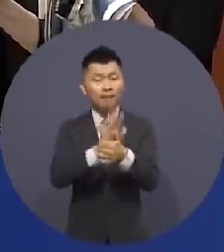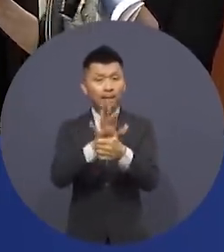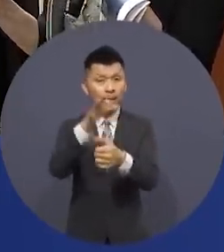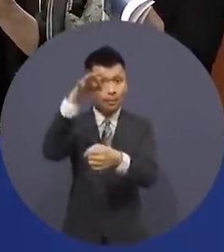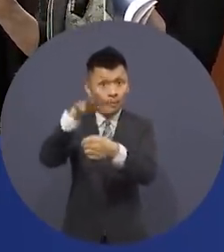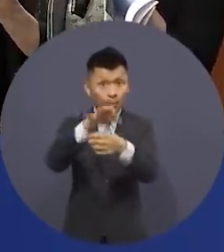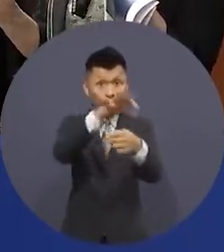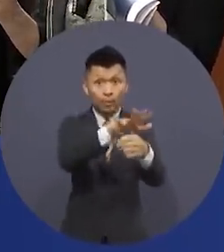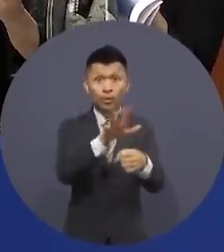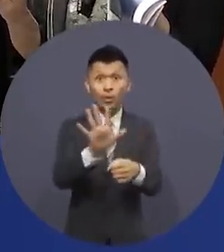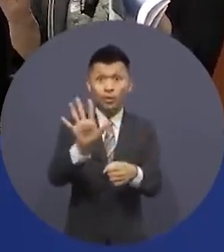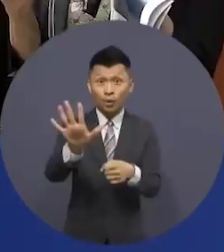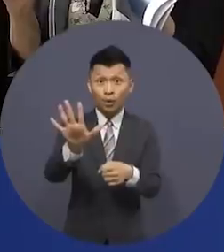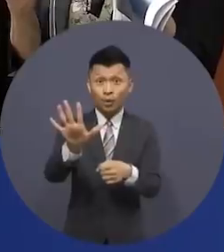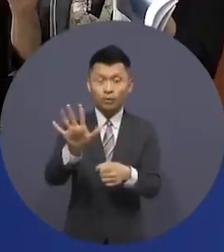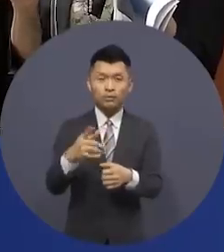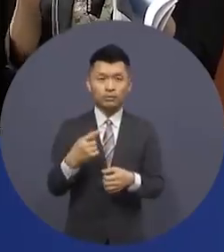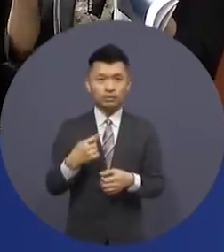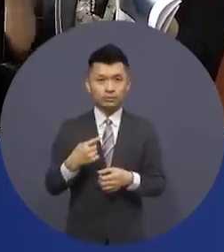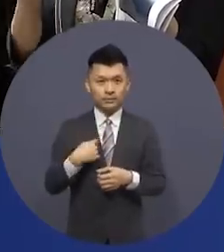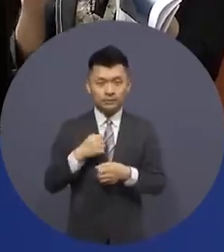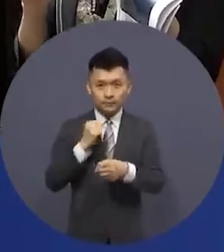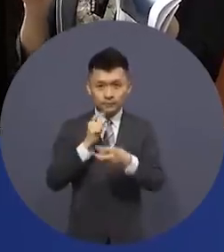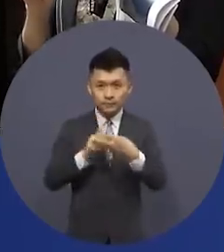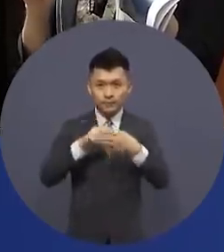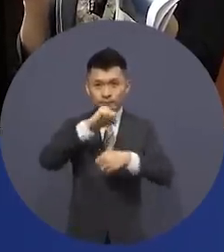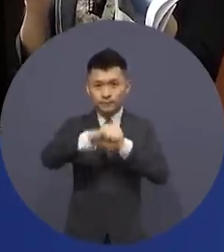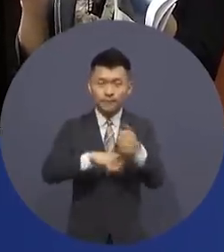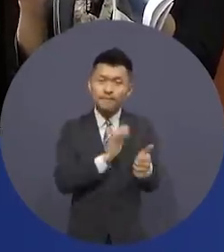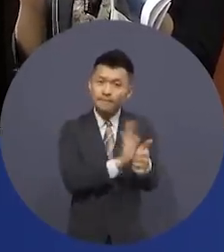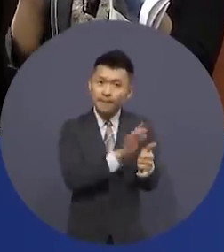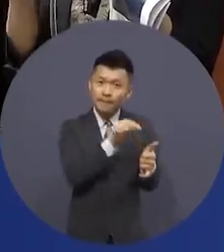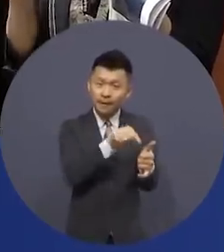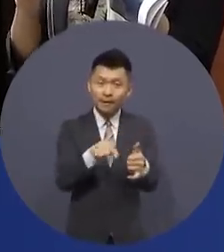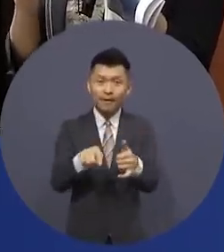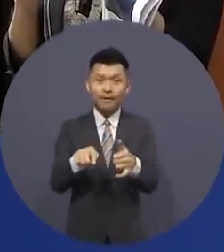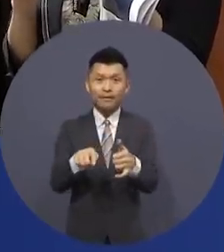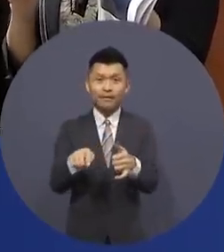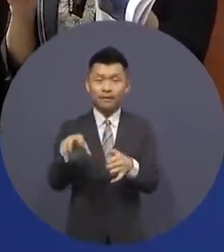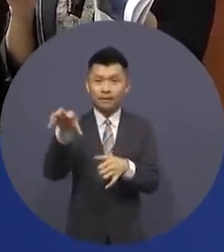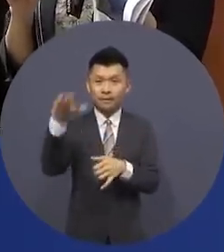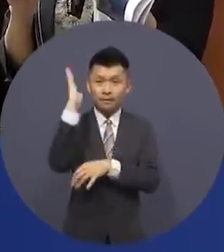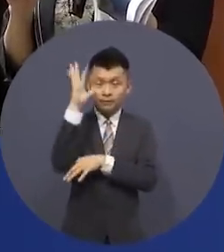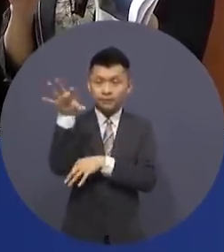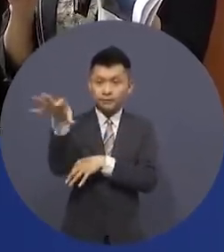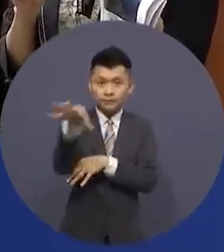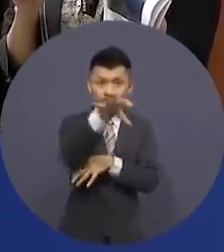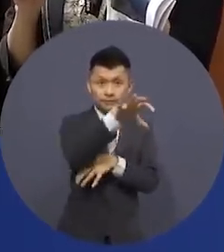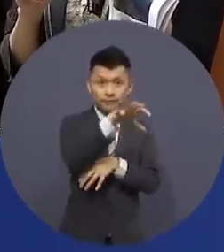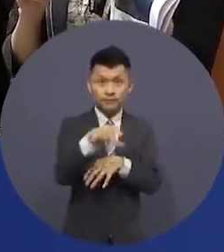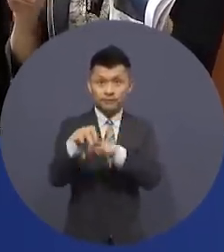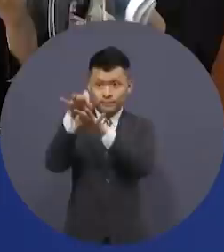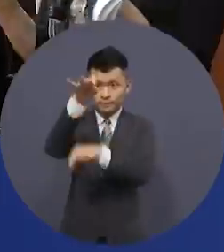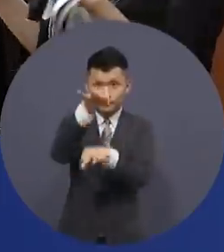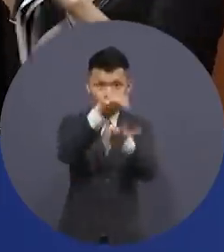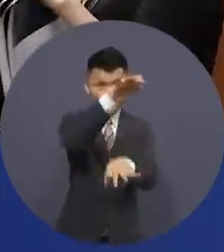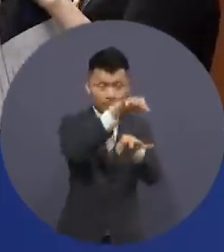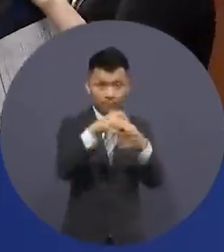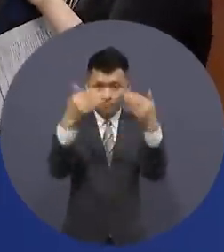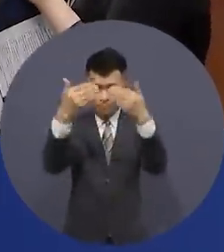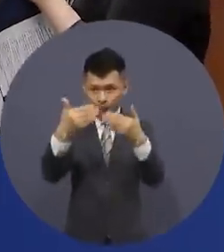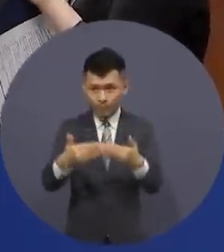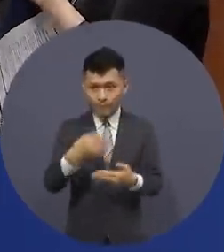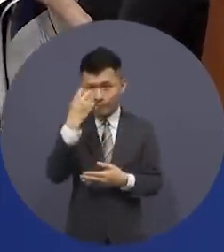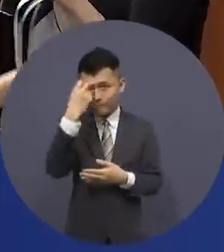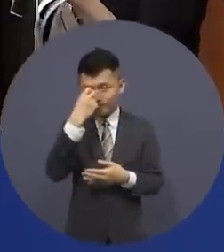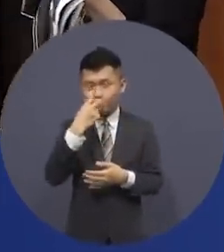会主动的帮民众去做一些资料上跟各部会做资料上的一个嫁接查。所以这个部